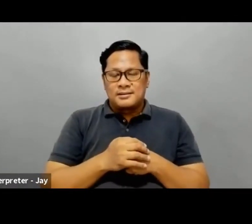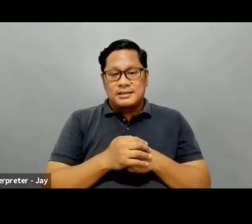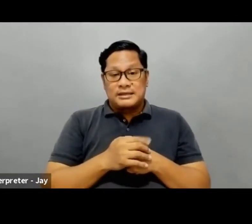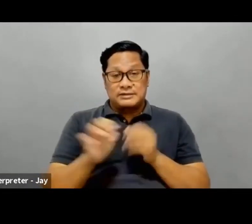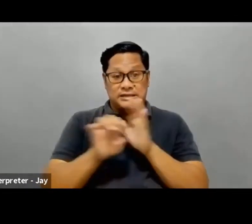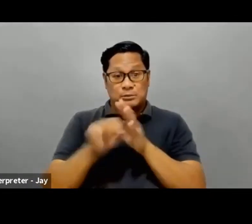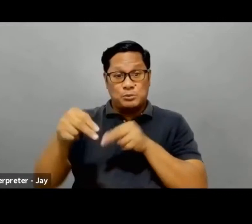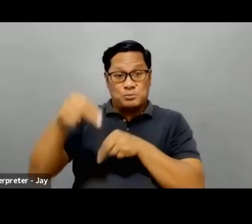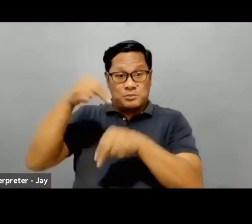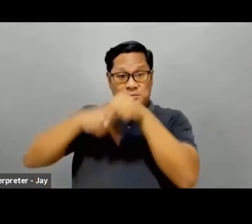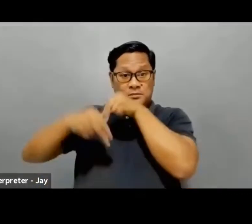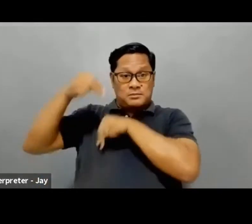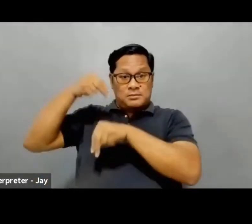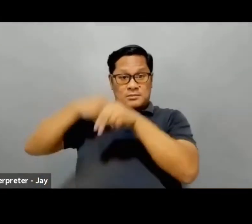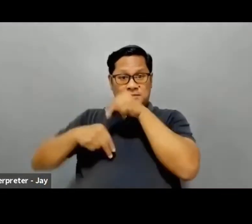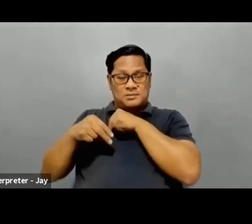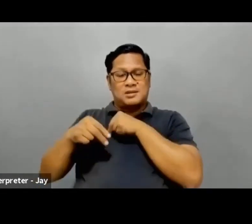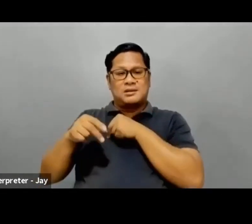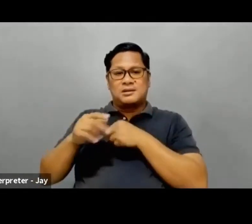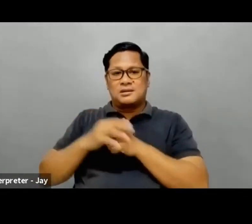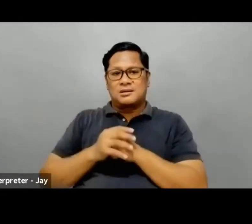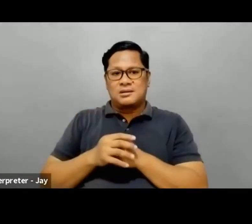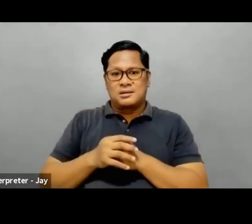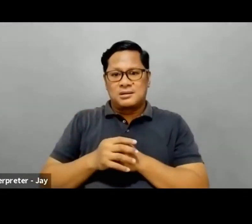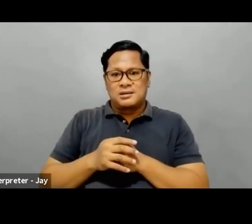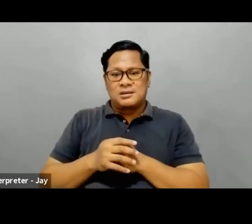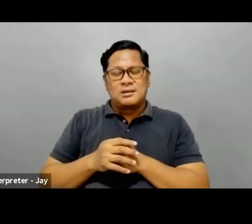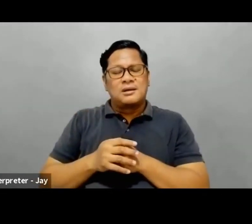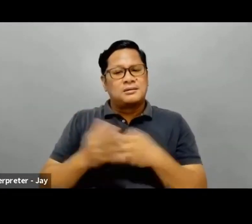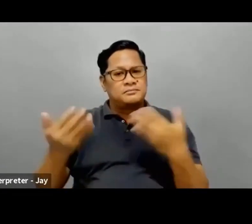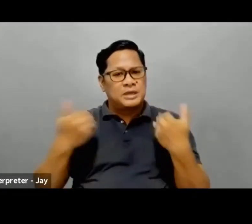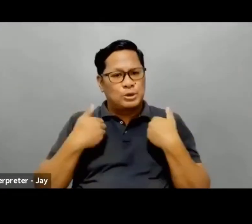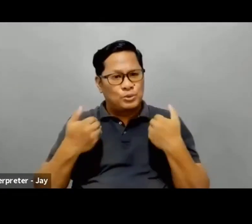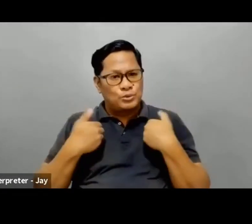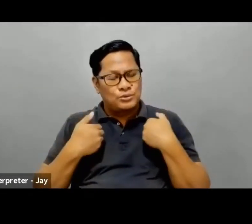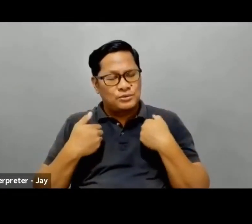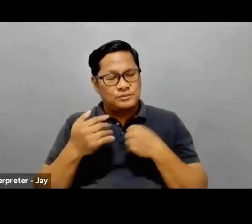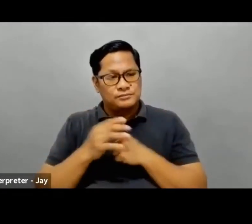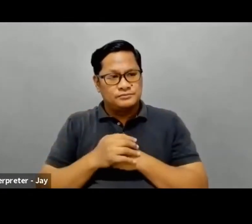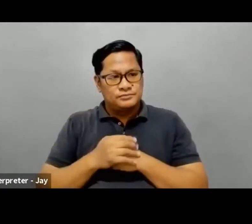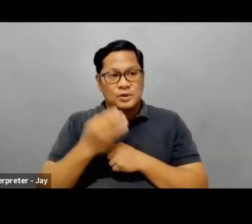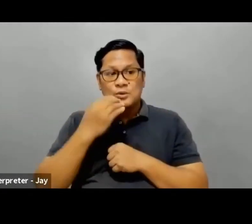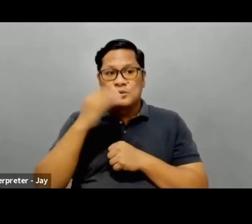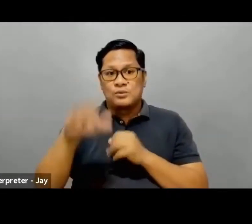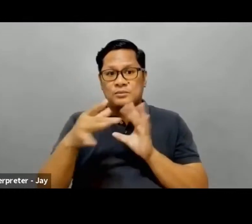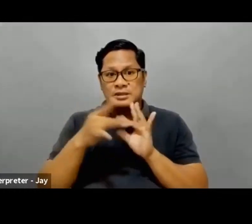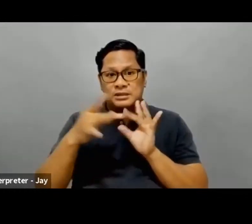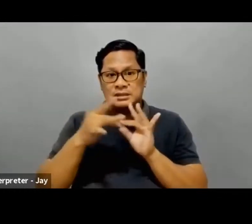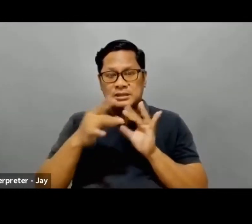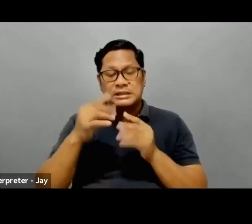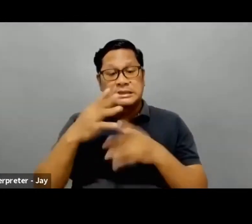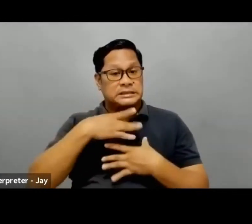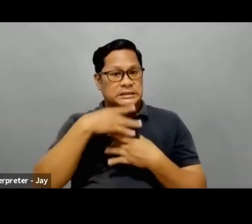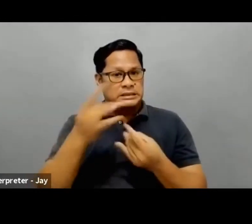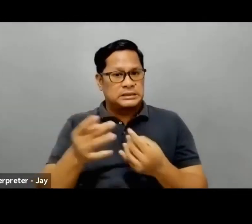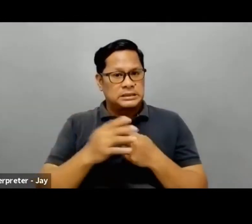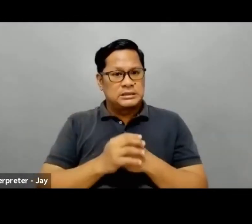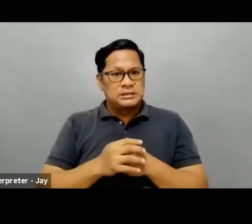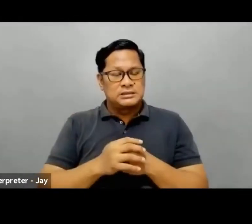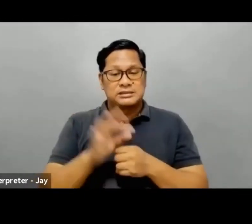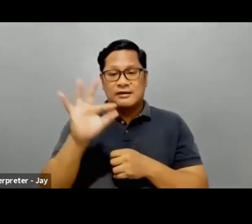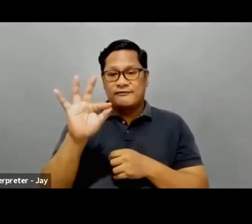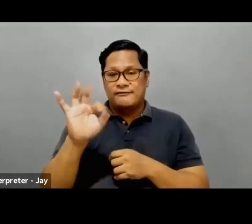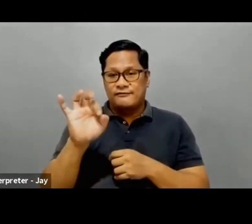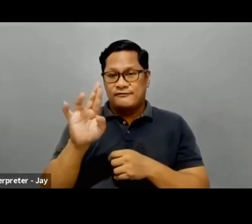muna tayo sa then we'll go back to the big picture because this comment here is interesting kay Fernando,